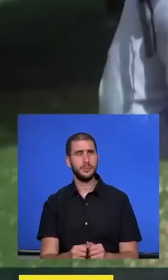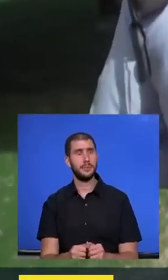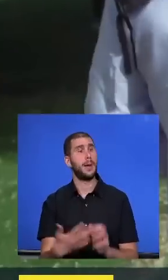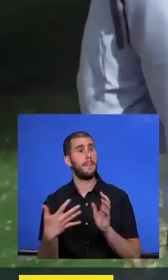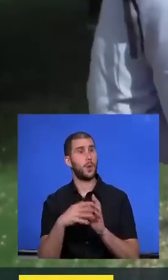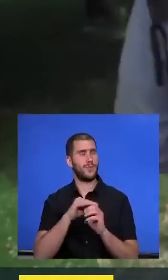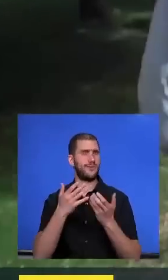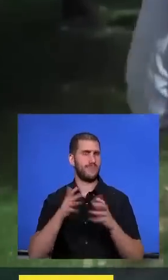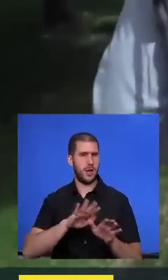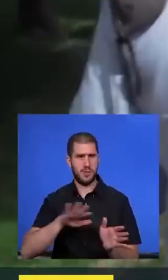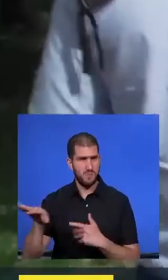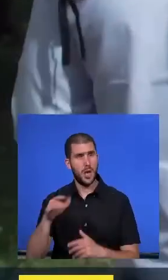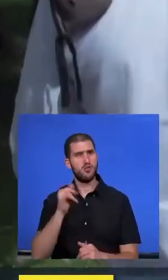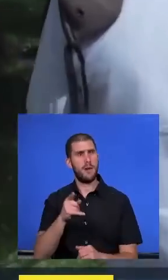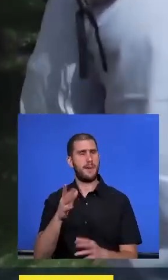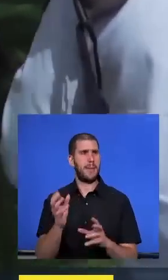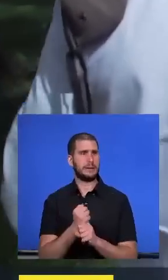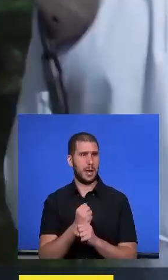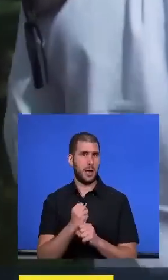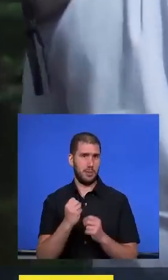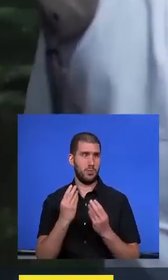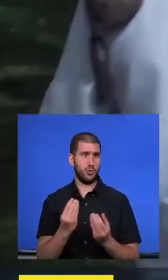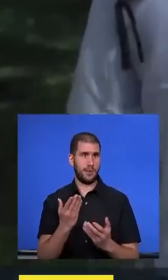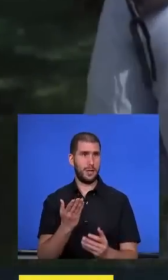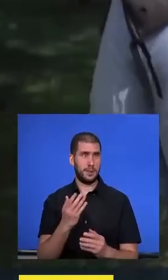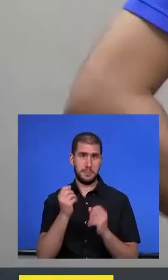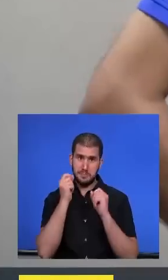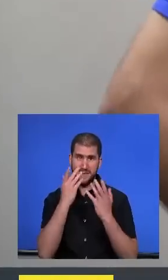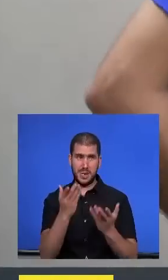הרפואיות סיימת, ועברת אותן בהצלחה יתרה, באופן מפתיע.